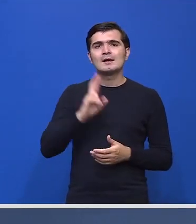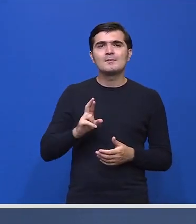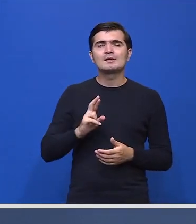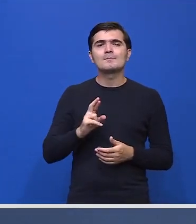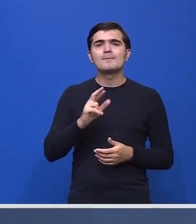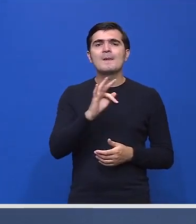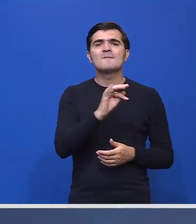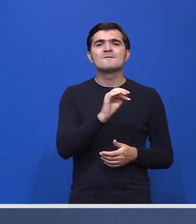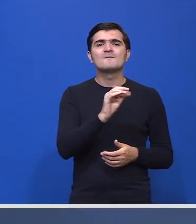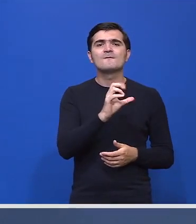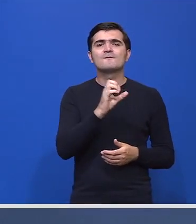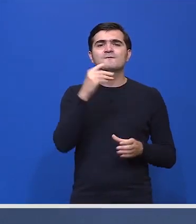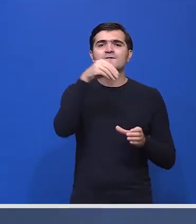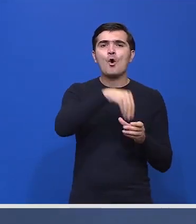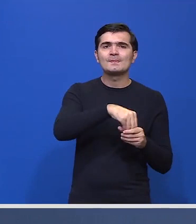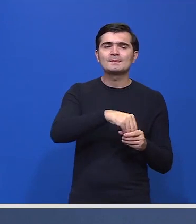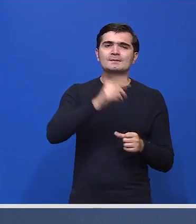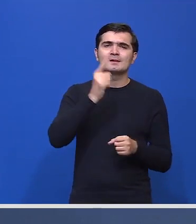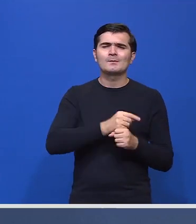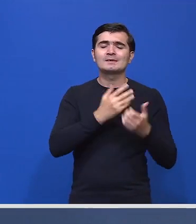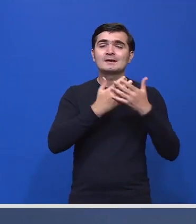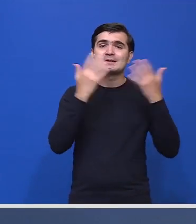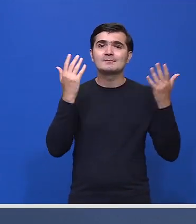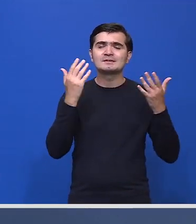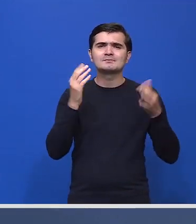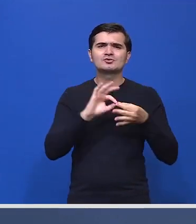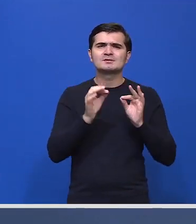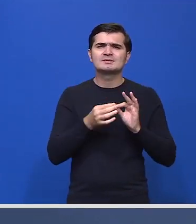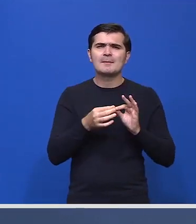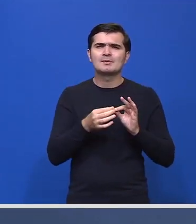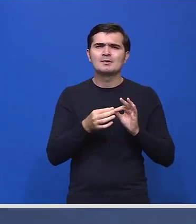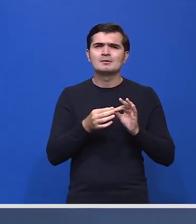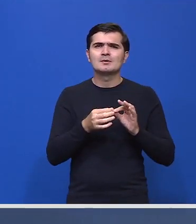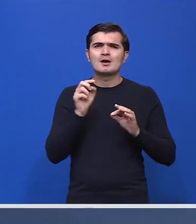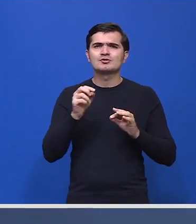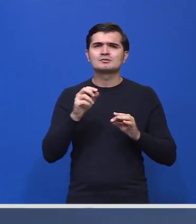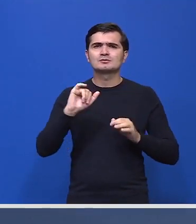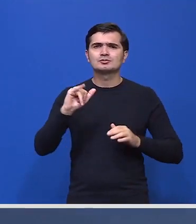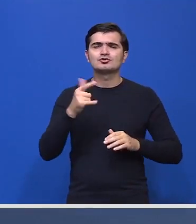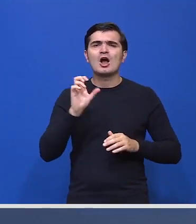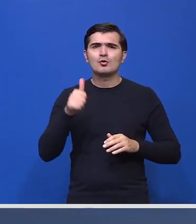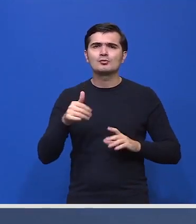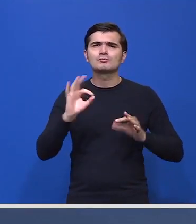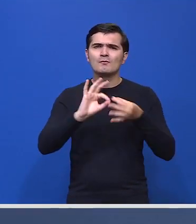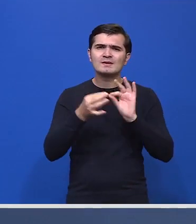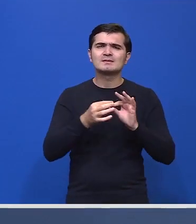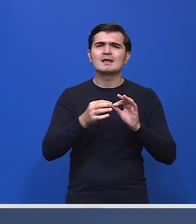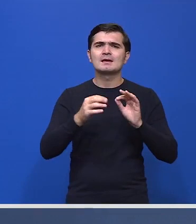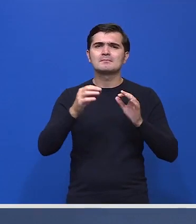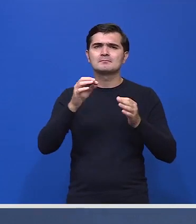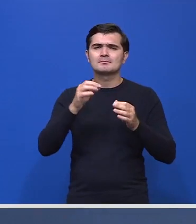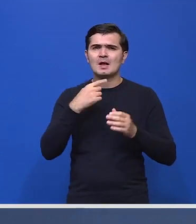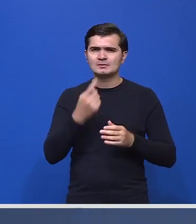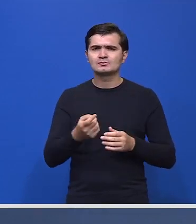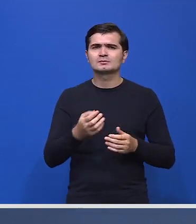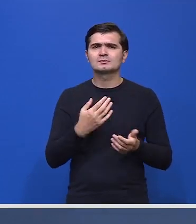fond, trebuie limpezit conținutul jalonului și ceea ce avem noi la nivel național, în condițiile în